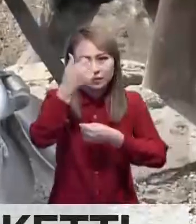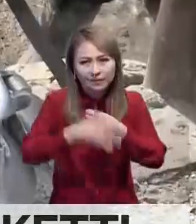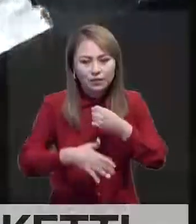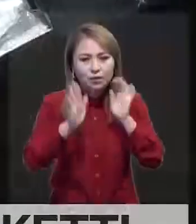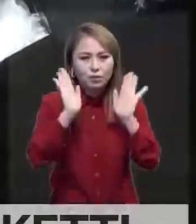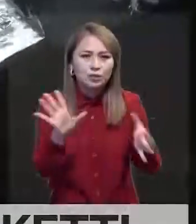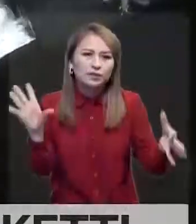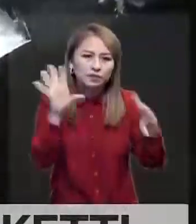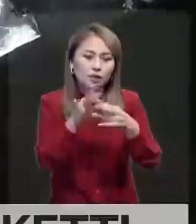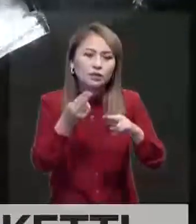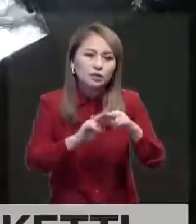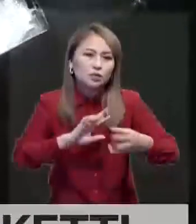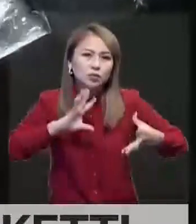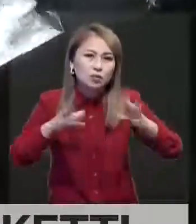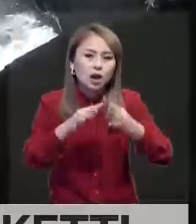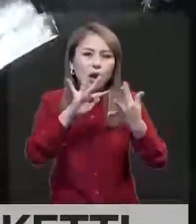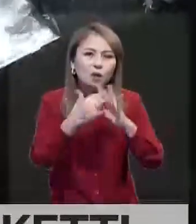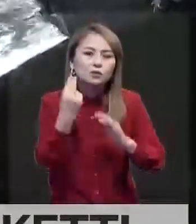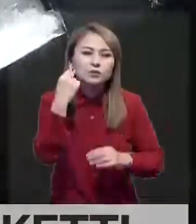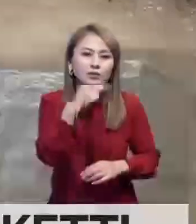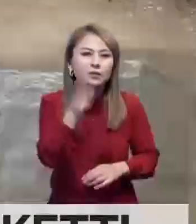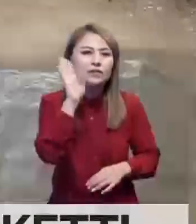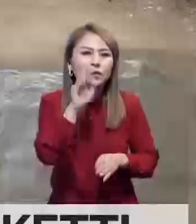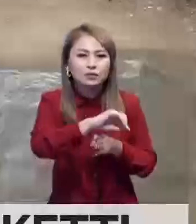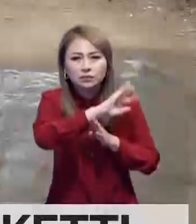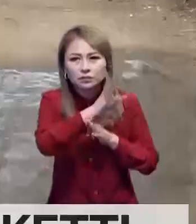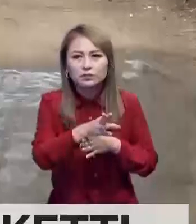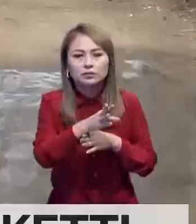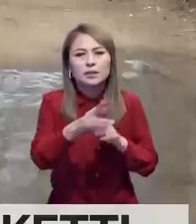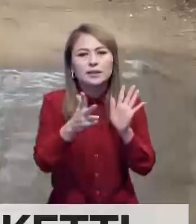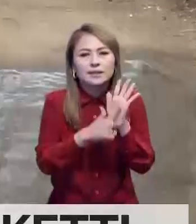жүйесіне қосылады. Соның нәтижесінде ауылдардың сапалы ауыз сумен қамтылуы